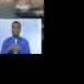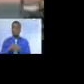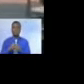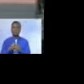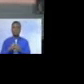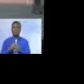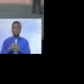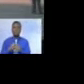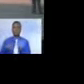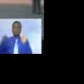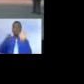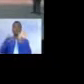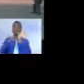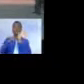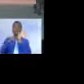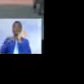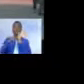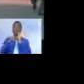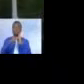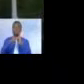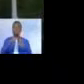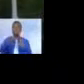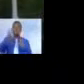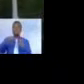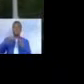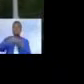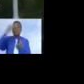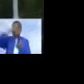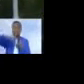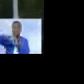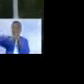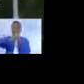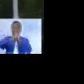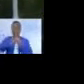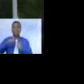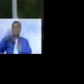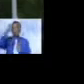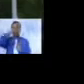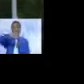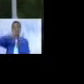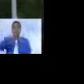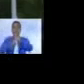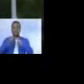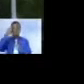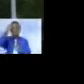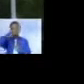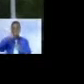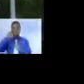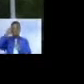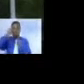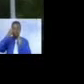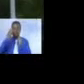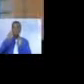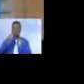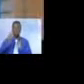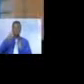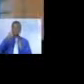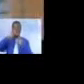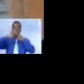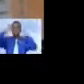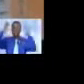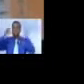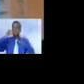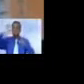d'endettement. Les modes de financement novateurs pour la transformation de l'Afrique. Thème de ce 9e Forum africain pour